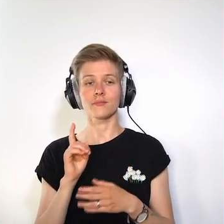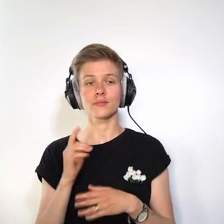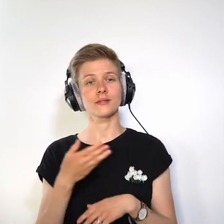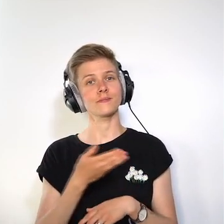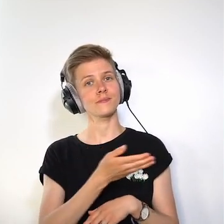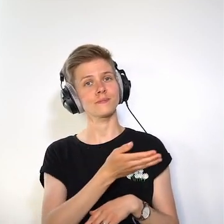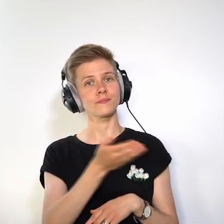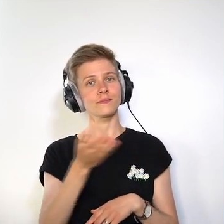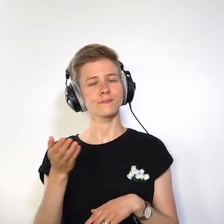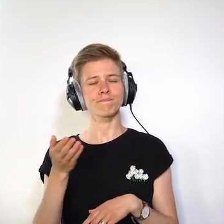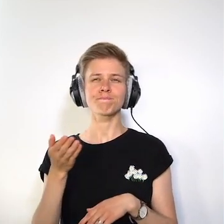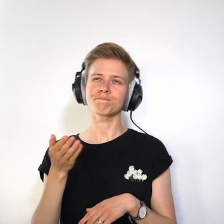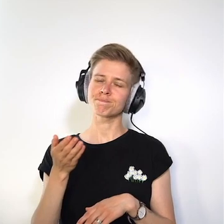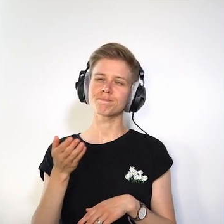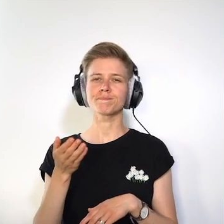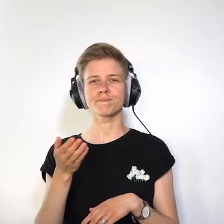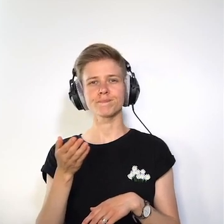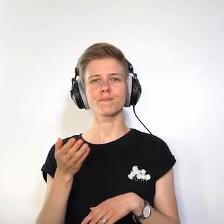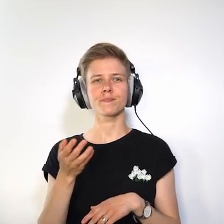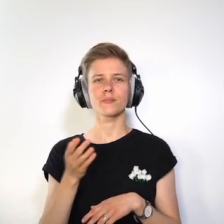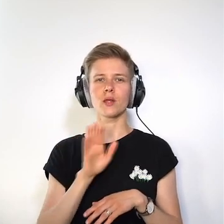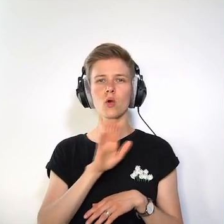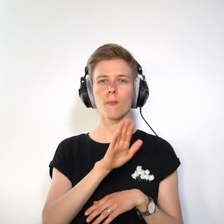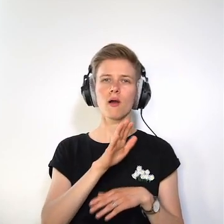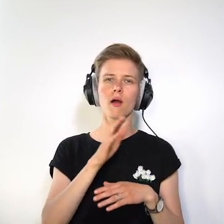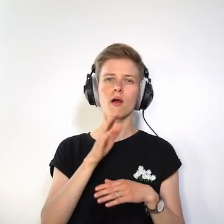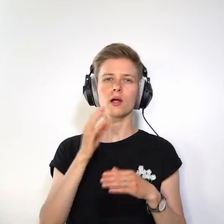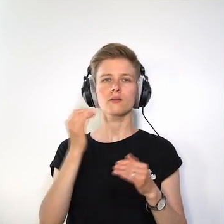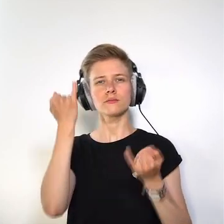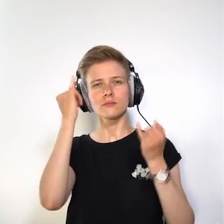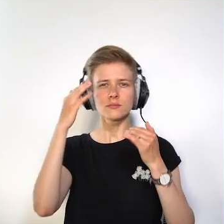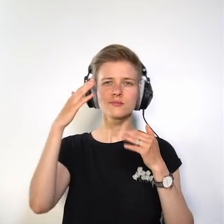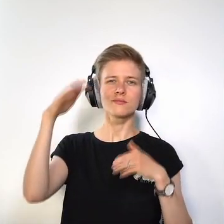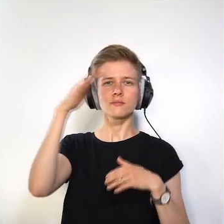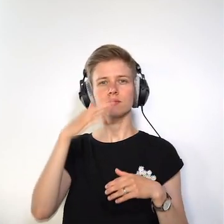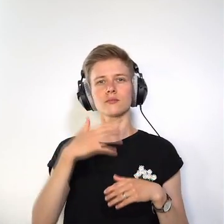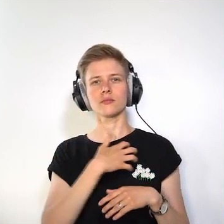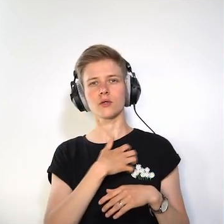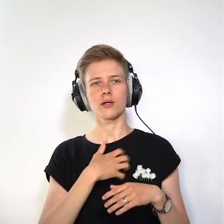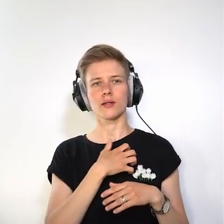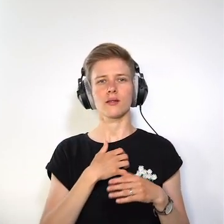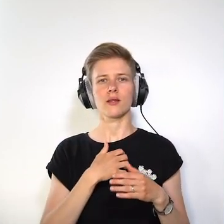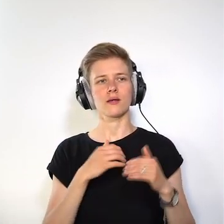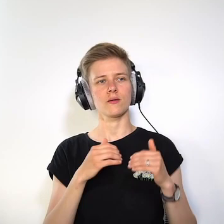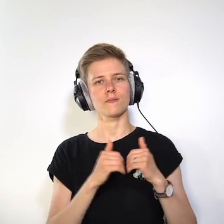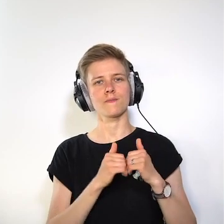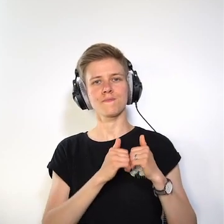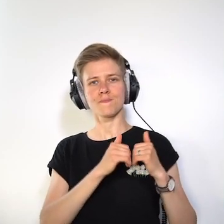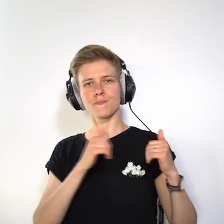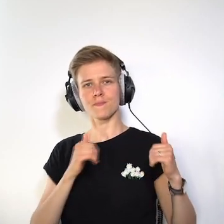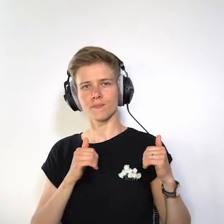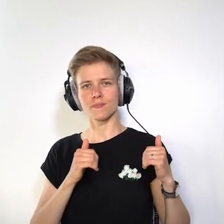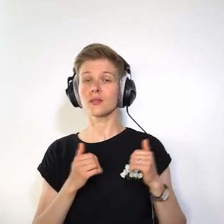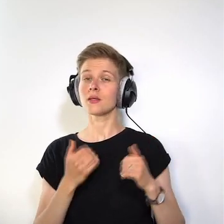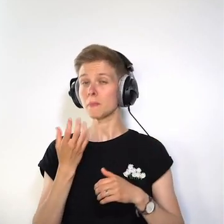ainakin ottamaan etäisyyttä tähän omaan ideologiansa. Jos mahdollista, niin pyytämään anteeksi, että tuli